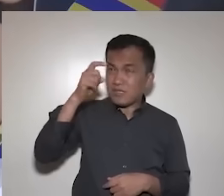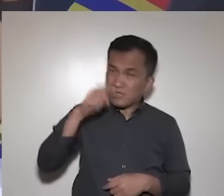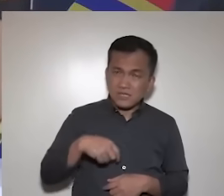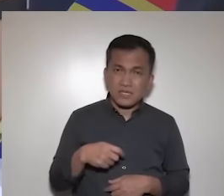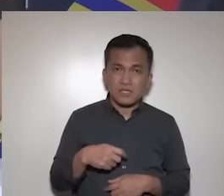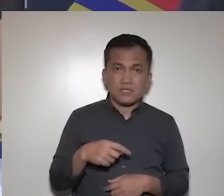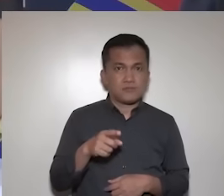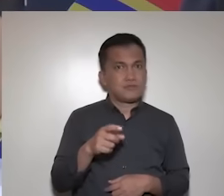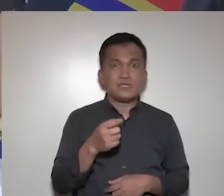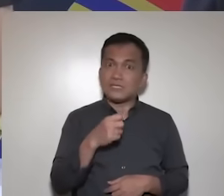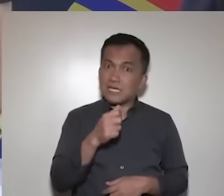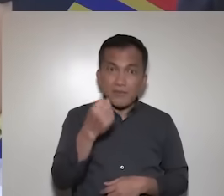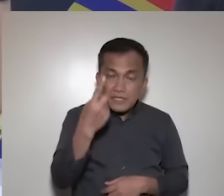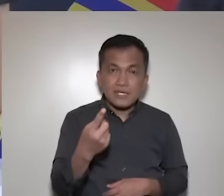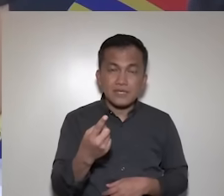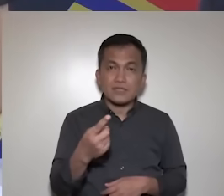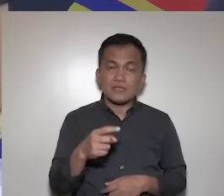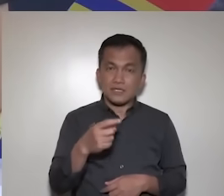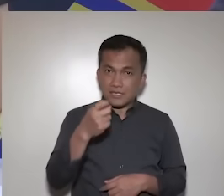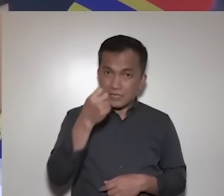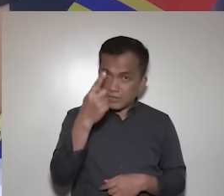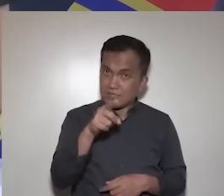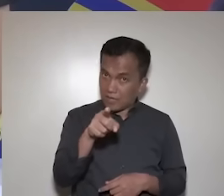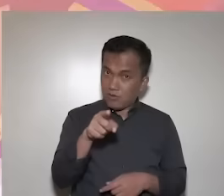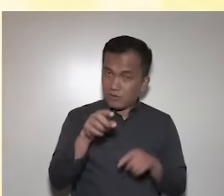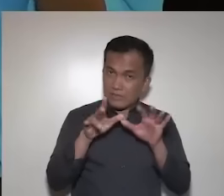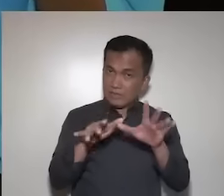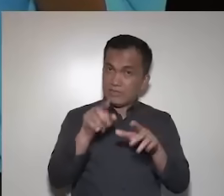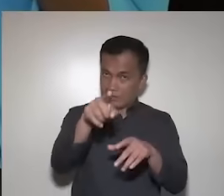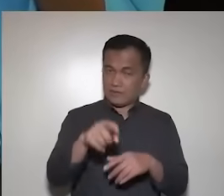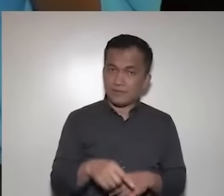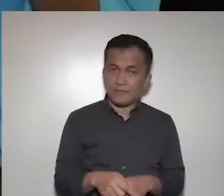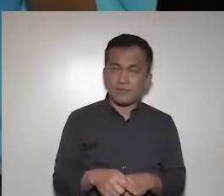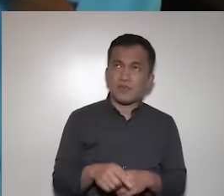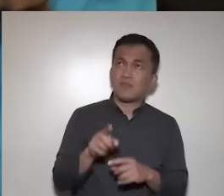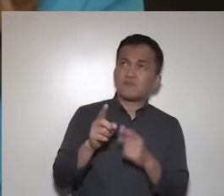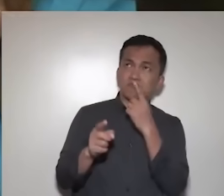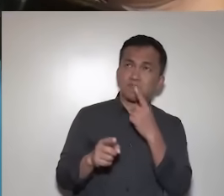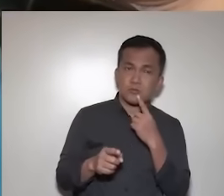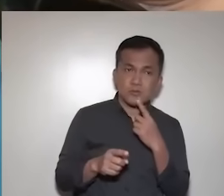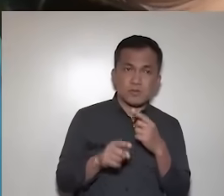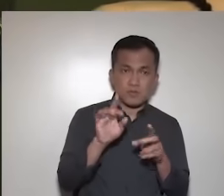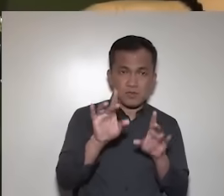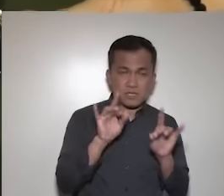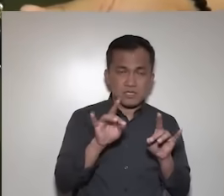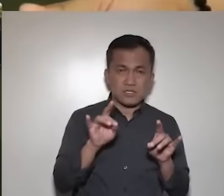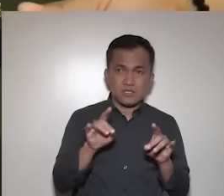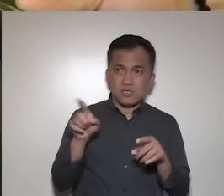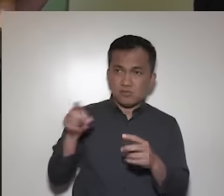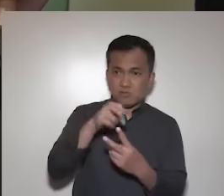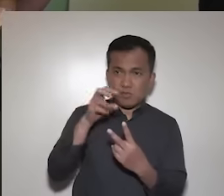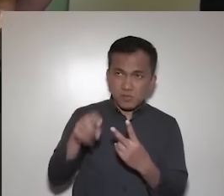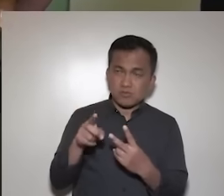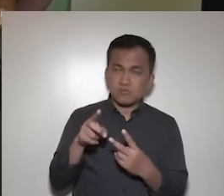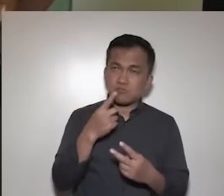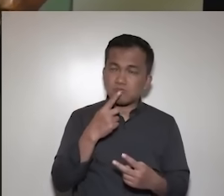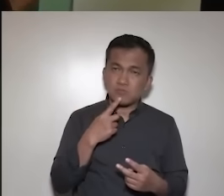Hindi ka maintindihan? Ang naiintindihan niya, ma'am, naglalandi ka dyan. Ano, mamili ka na? Kami o ang lalaki?